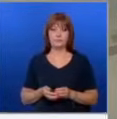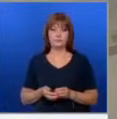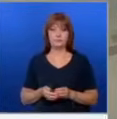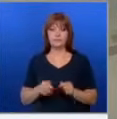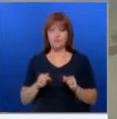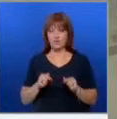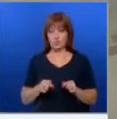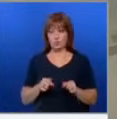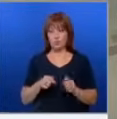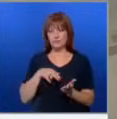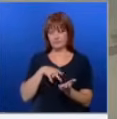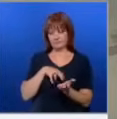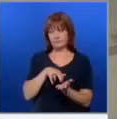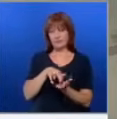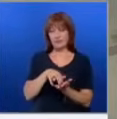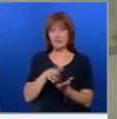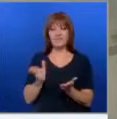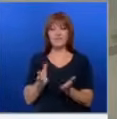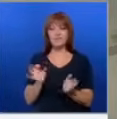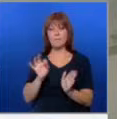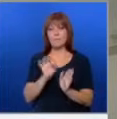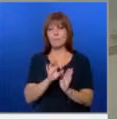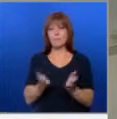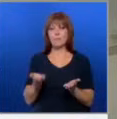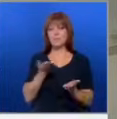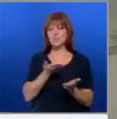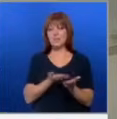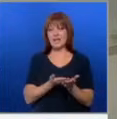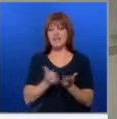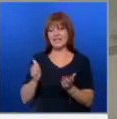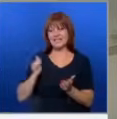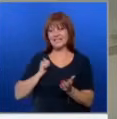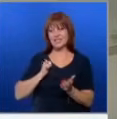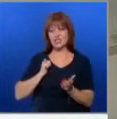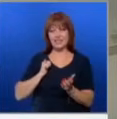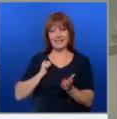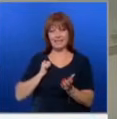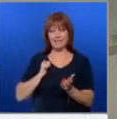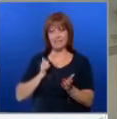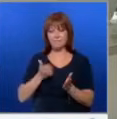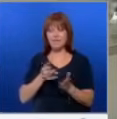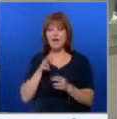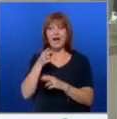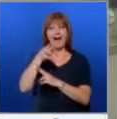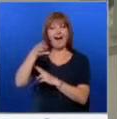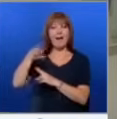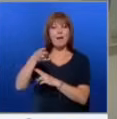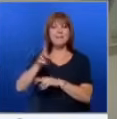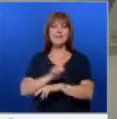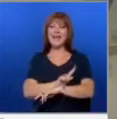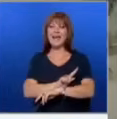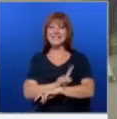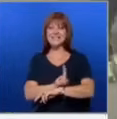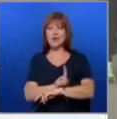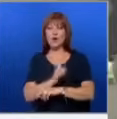Тук на фаталната пешеходна пътека вече са поставени защитни елементи. Оказва се обаче, че камерата за скорост, за